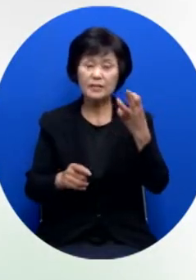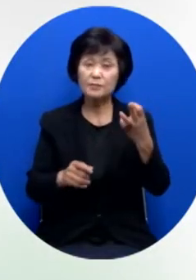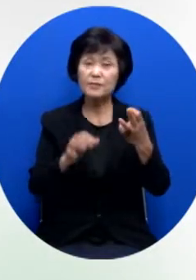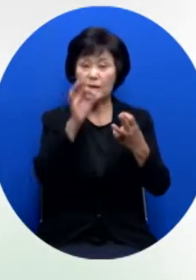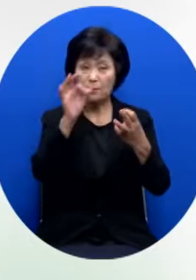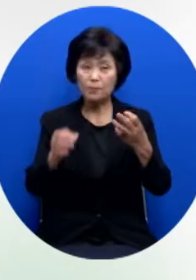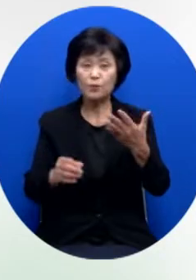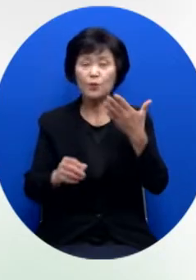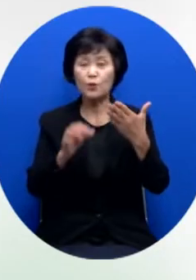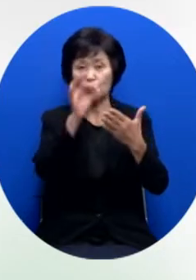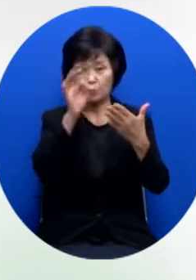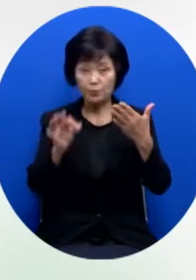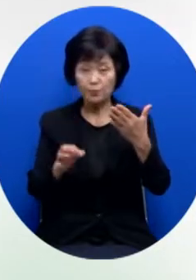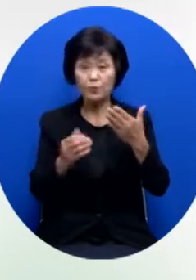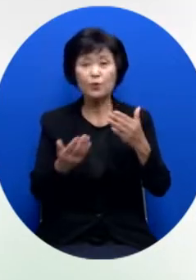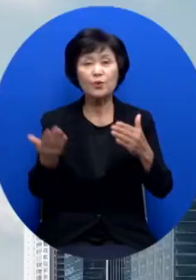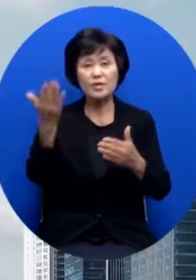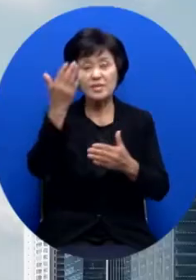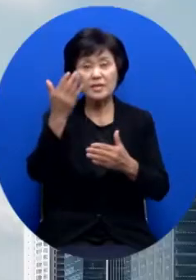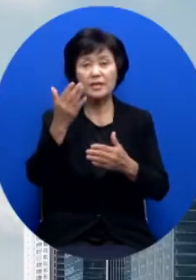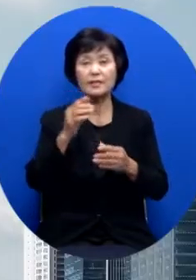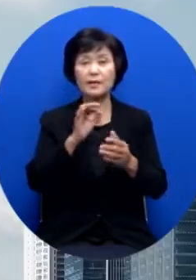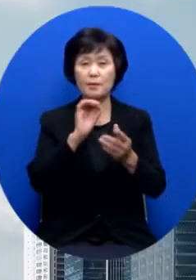9% 넘게 늘었다고 밝혔습니다.